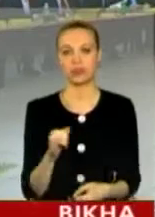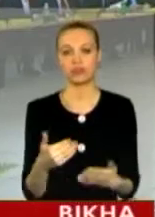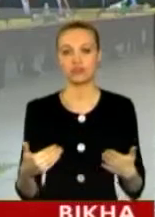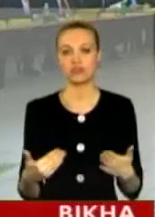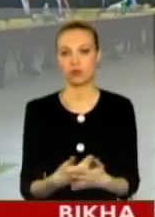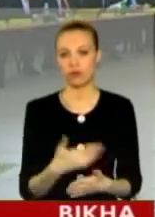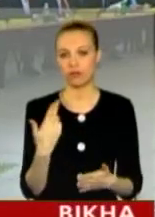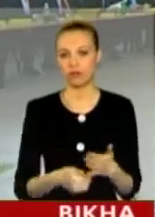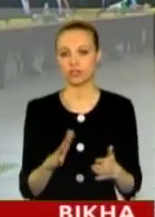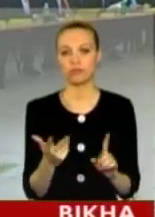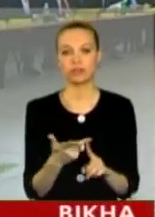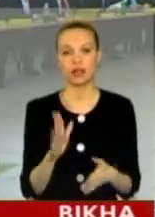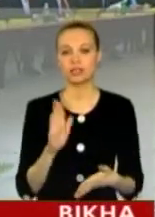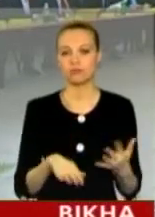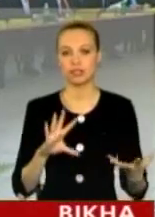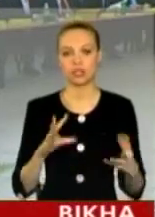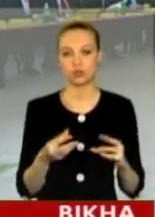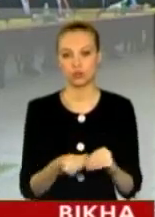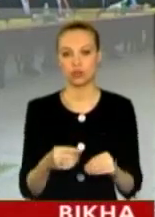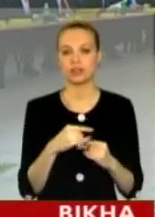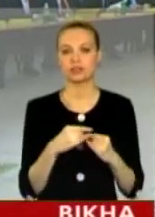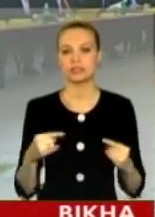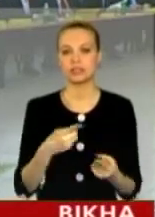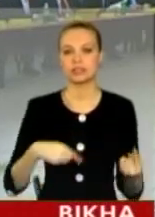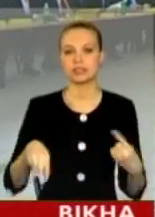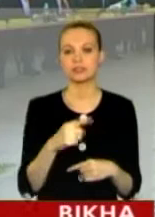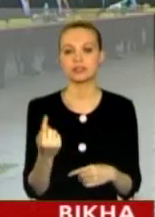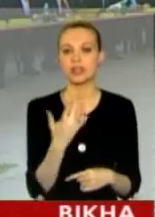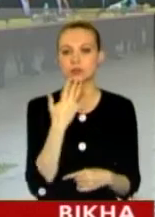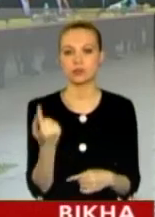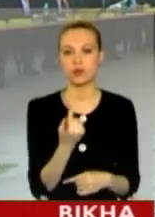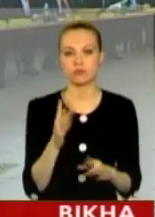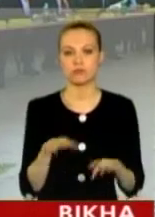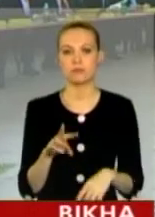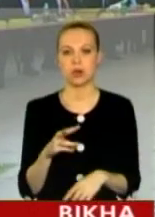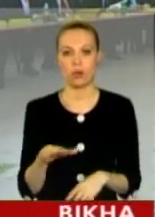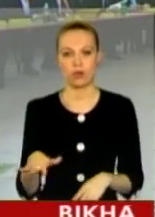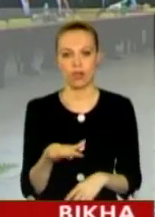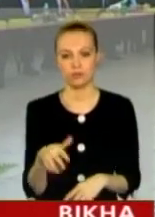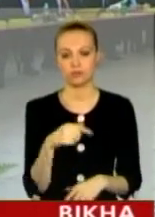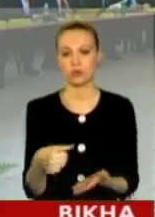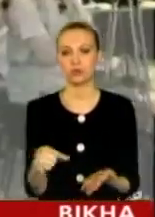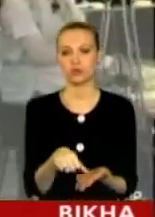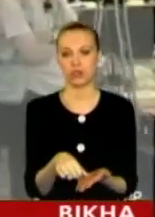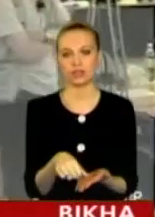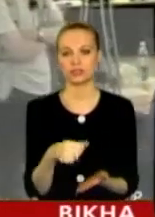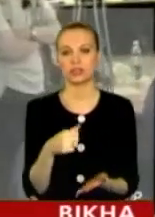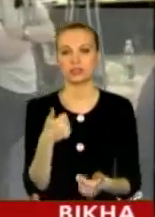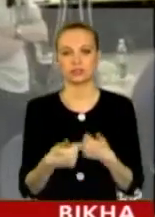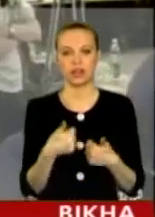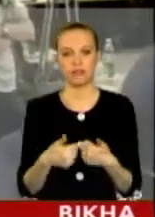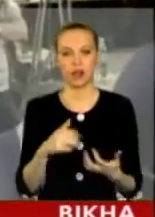Чергове фіаско. Утретє безрезультатно засів стіл національної єдності, цього разу в Миколаєві. Учасники не